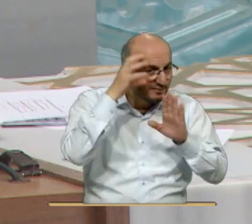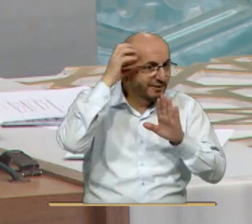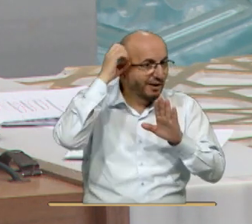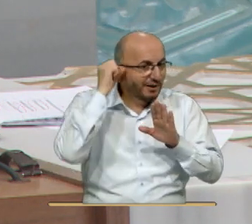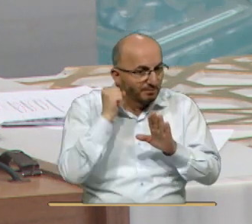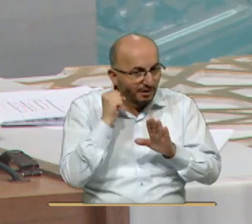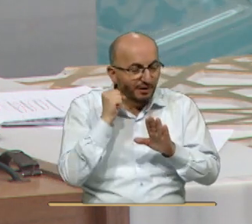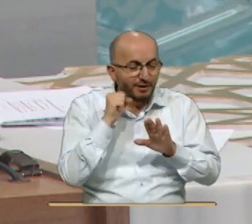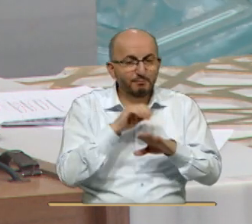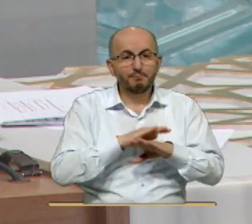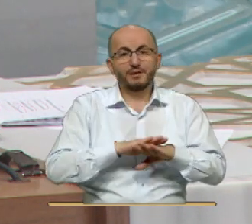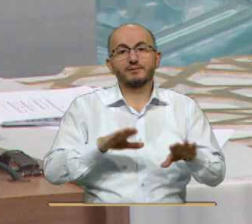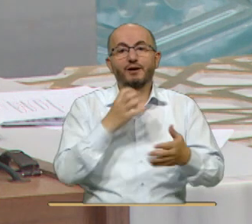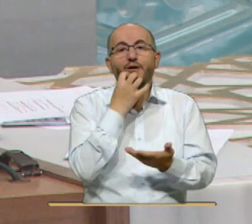ezberleyip